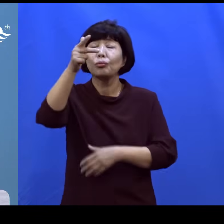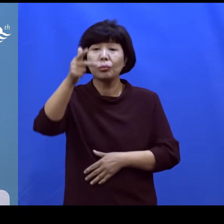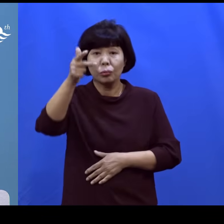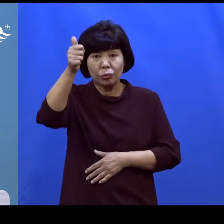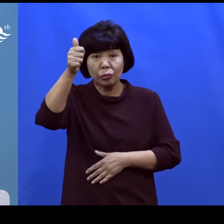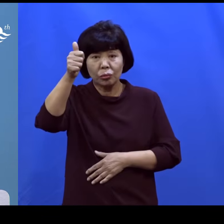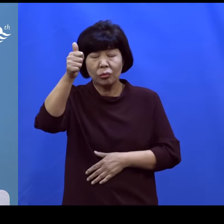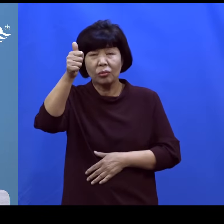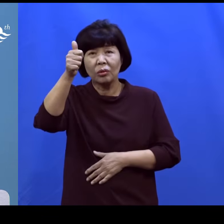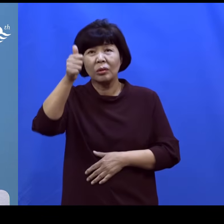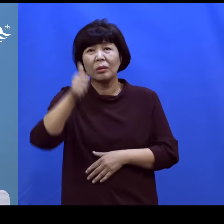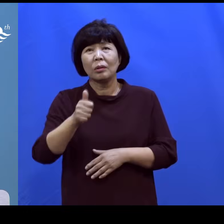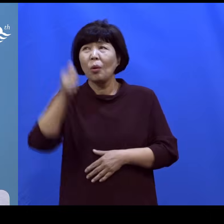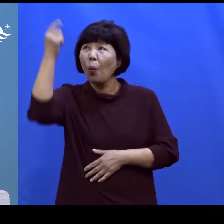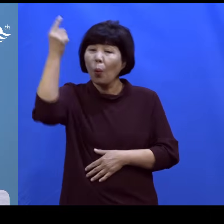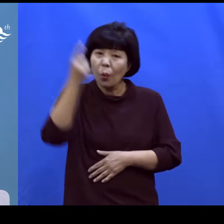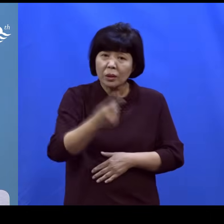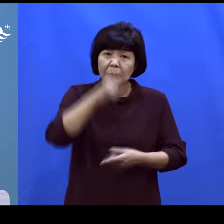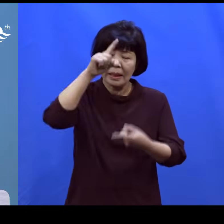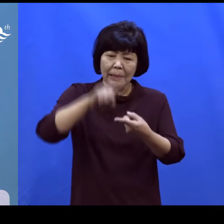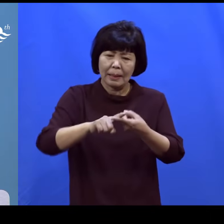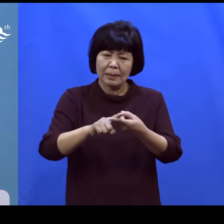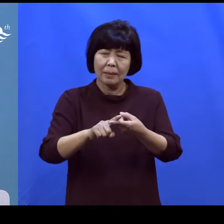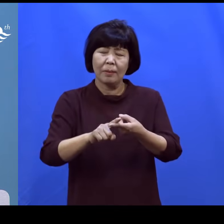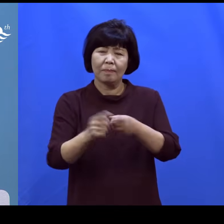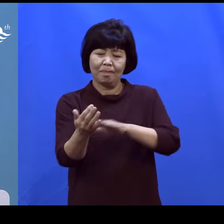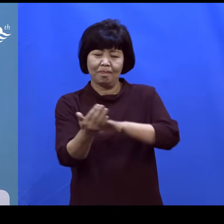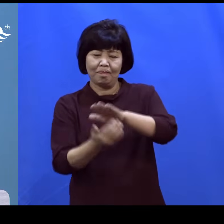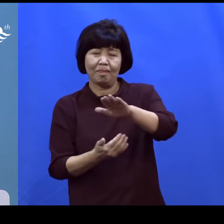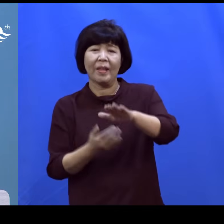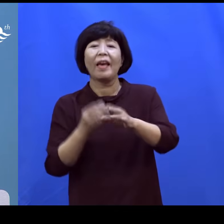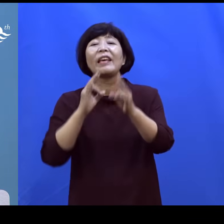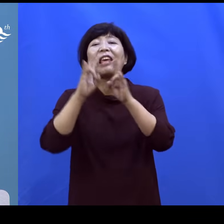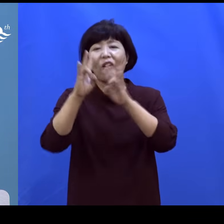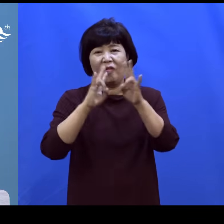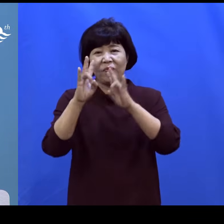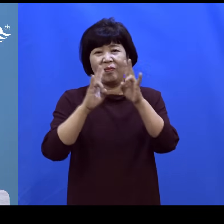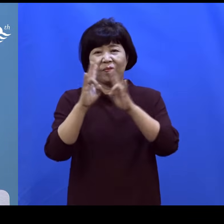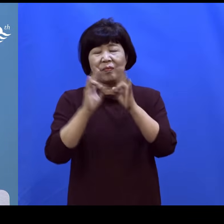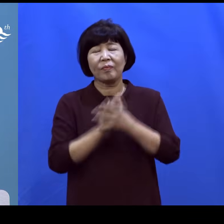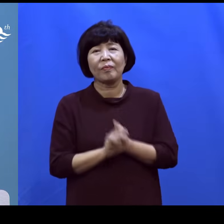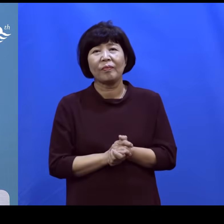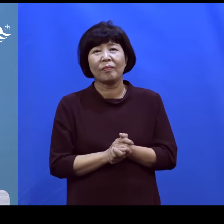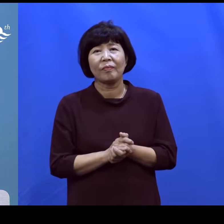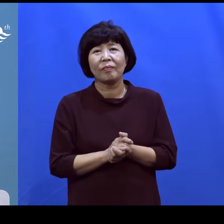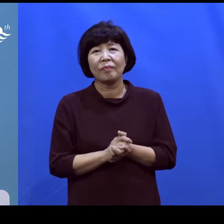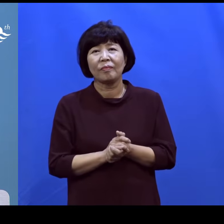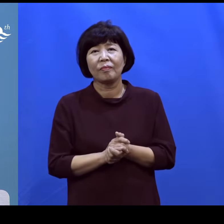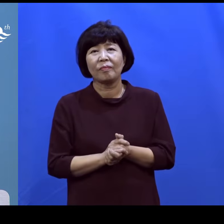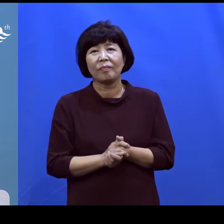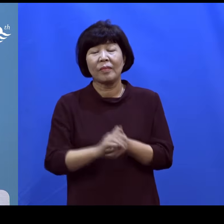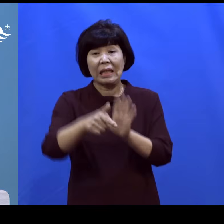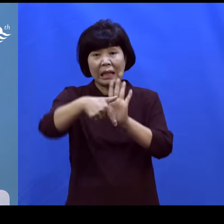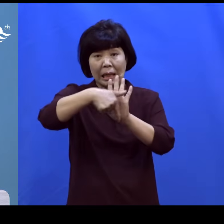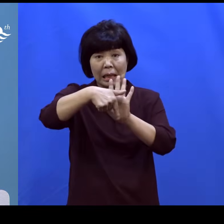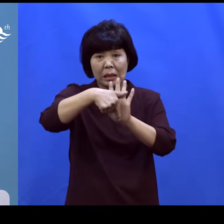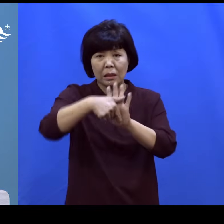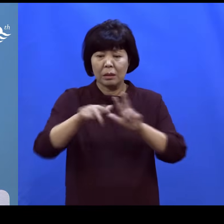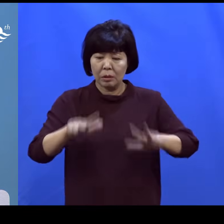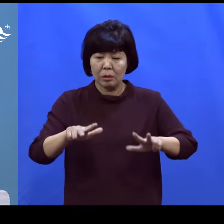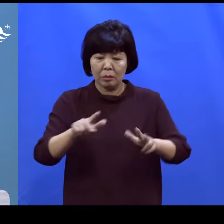모든 선지자들이 메시아의 오심을 예언한 거죠. 그 계시가 현실로 나타난